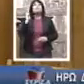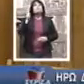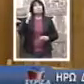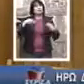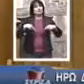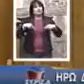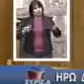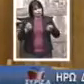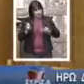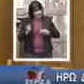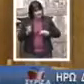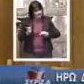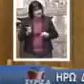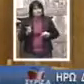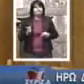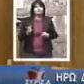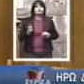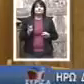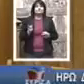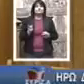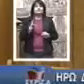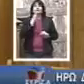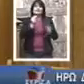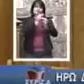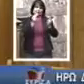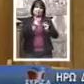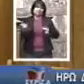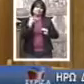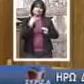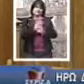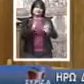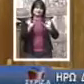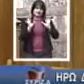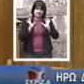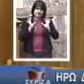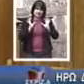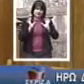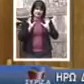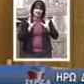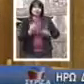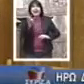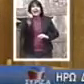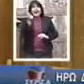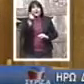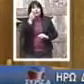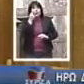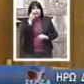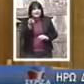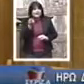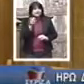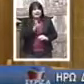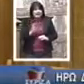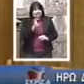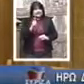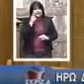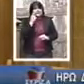υπουργοί, κυρίες και κύριοι της κυβέρνησης, είναι καταδικασμένη να αποτύχει. Λίγο στον κόπο, εάν μπαίνατε, να εξετάσετε